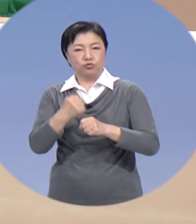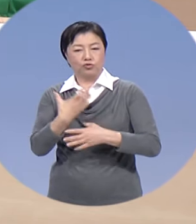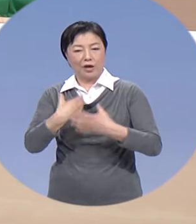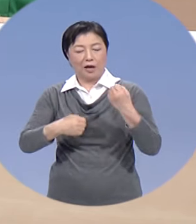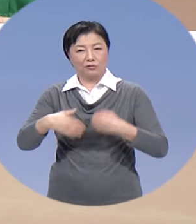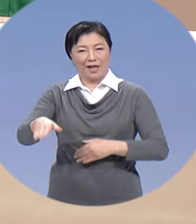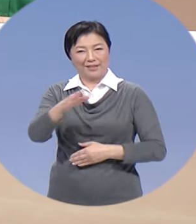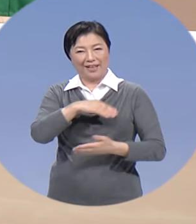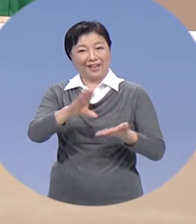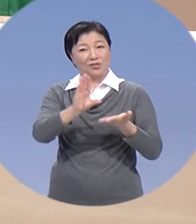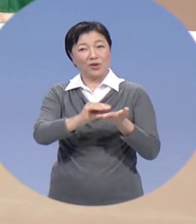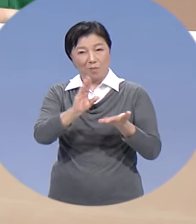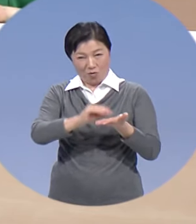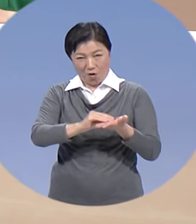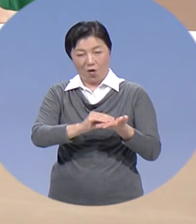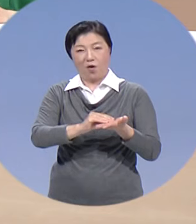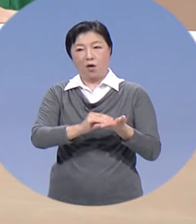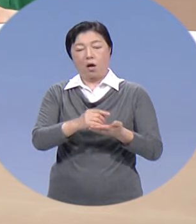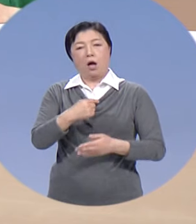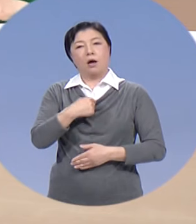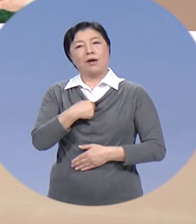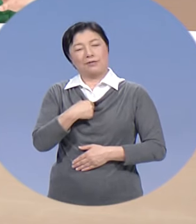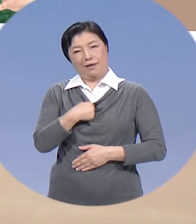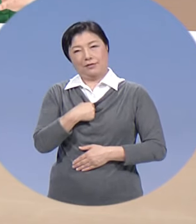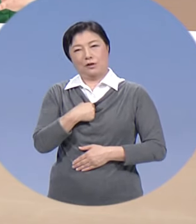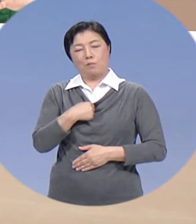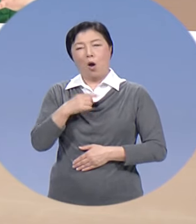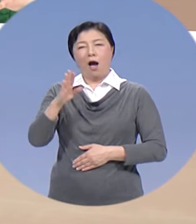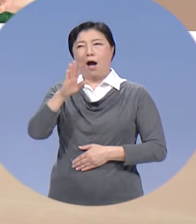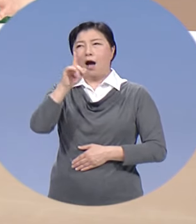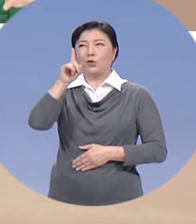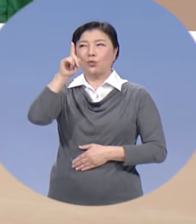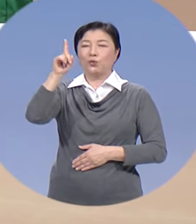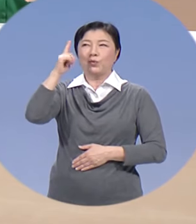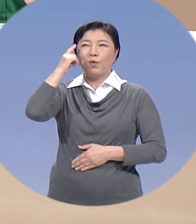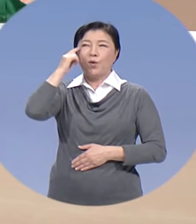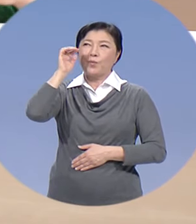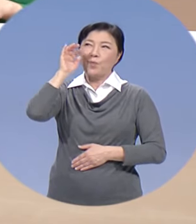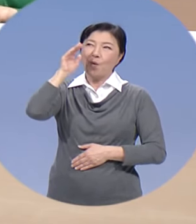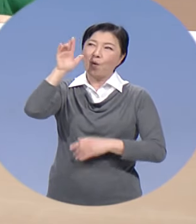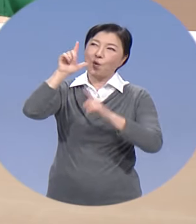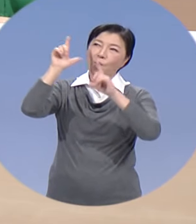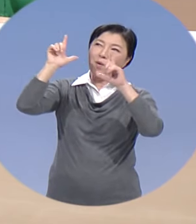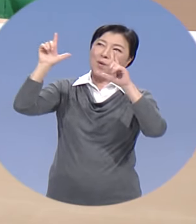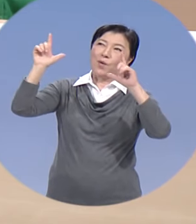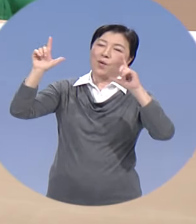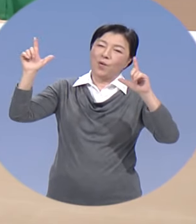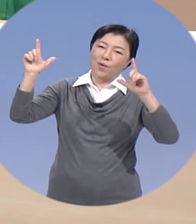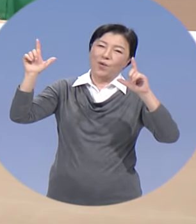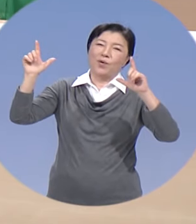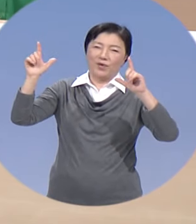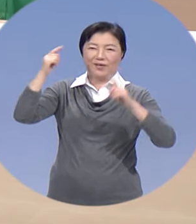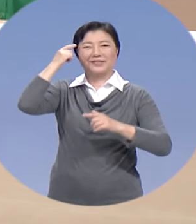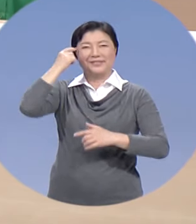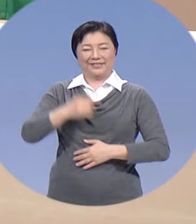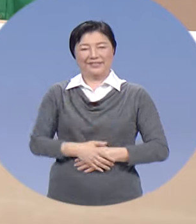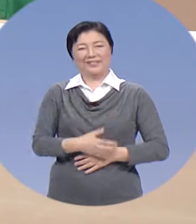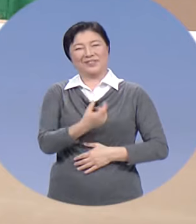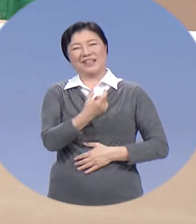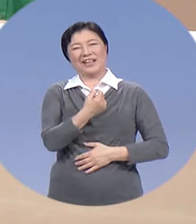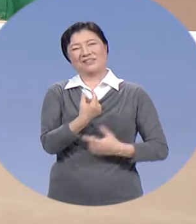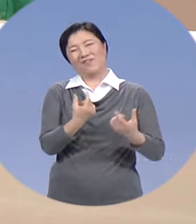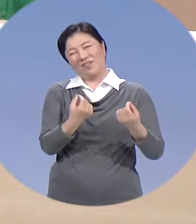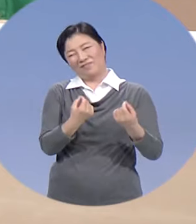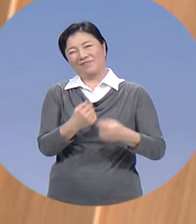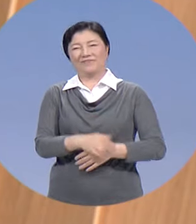さんたちのリポートでしたが、私も宇宙への思いが無限に広がっていくような、そんな気がしました。 私もです